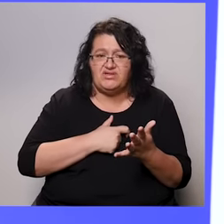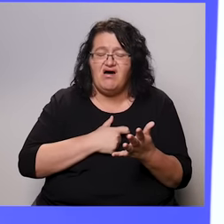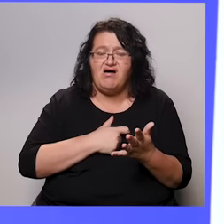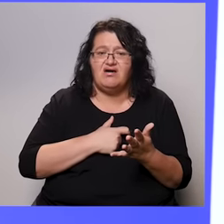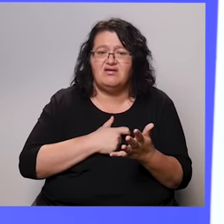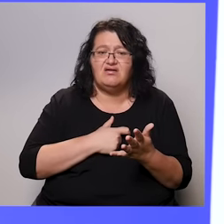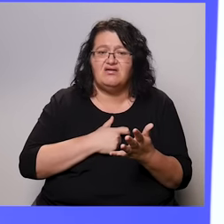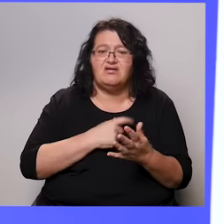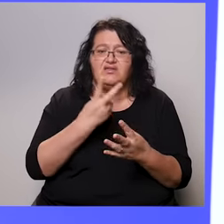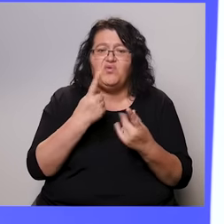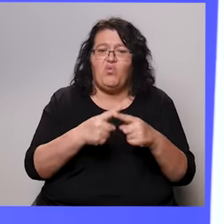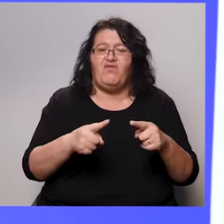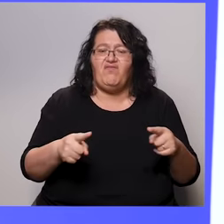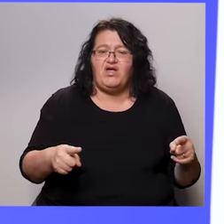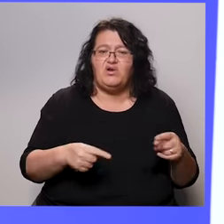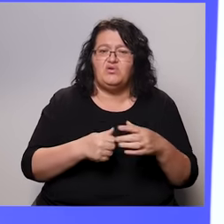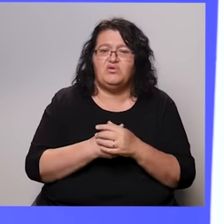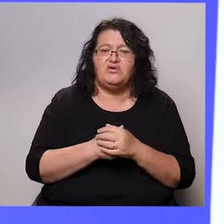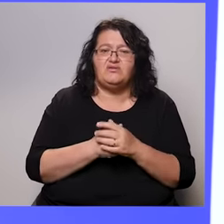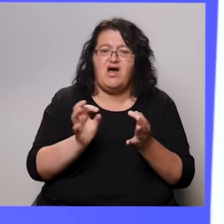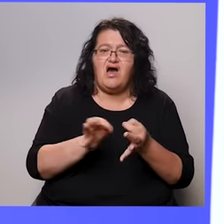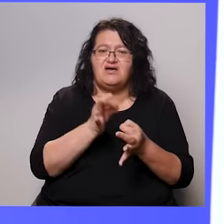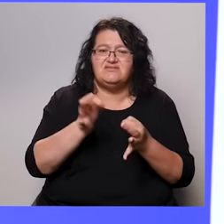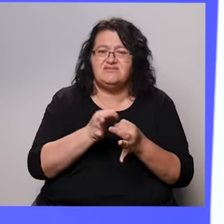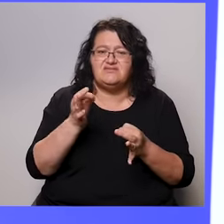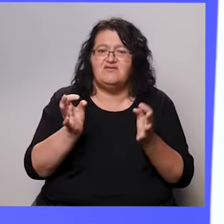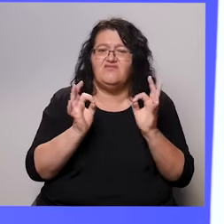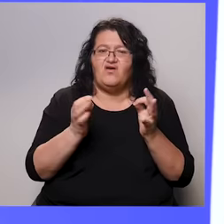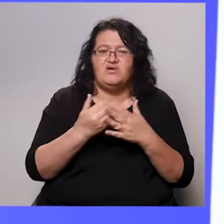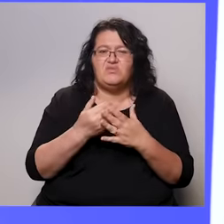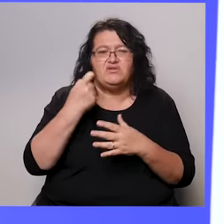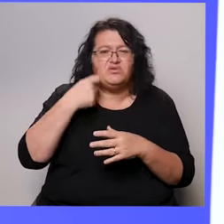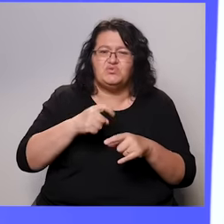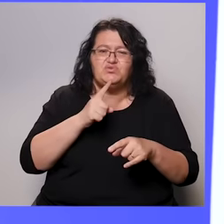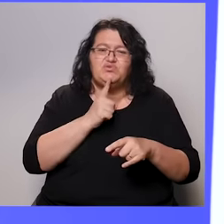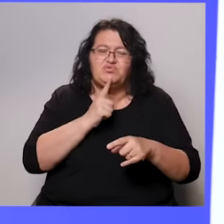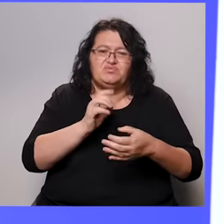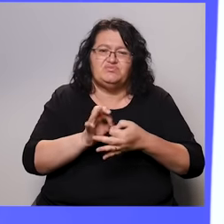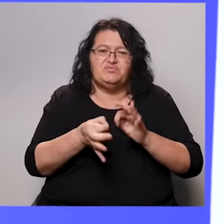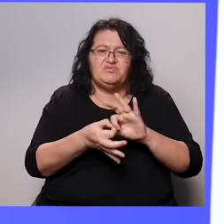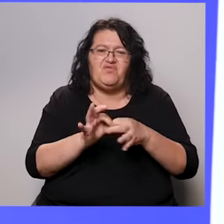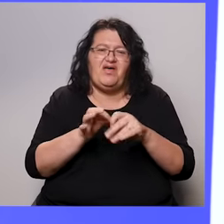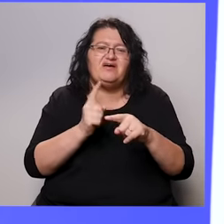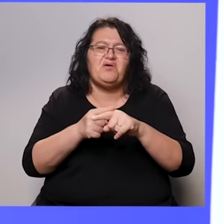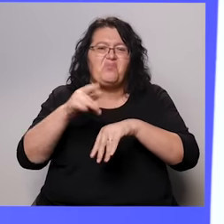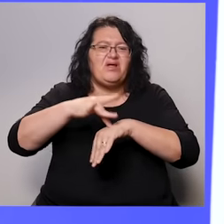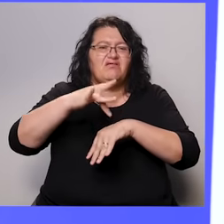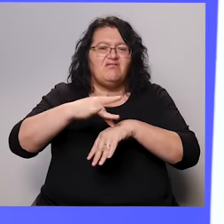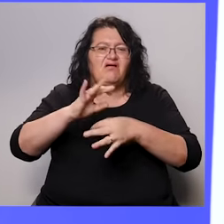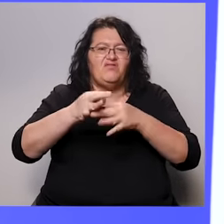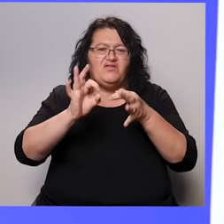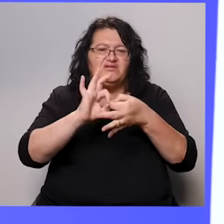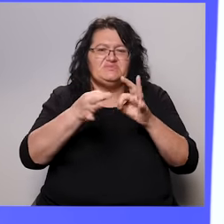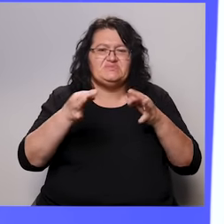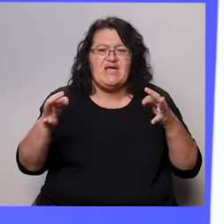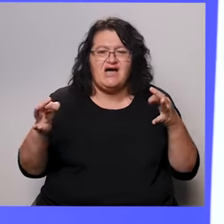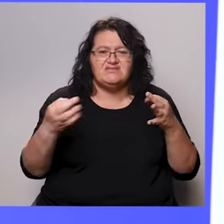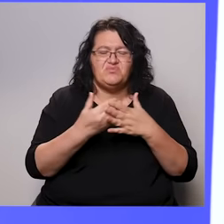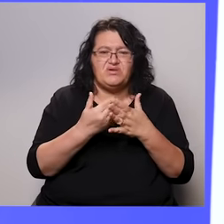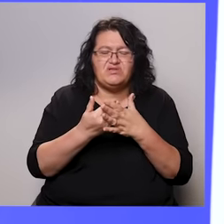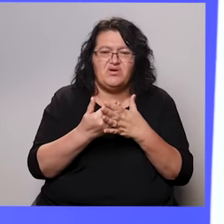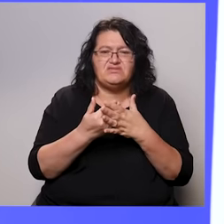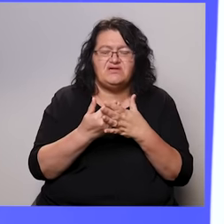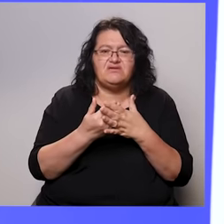să îți două tipuri de ață, folosesc termenul ăsta că nu știu exact termenul care l-a folosit el atunci,